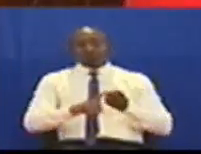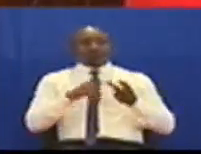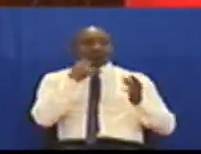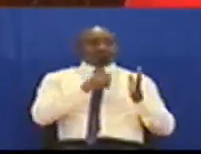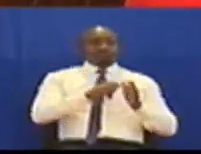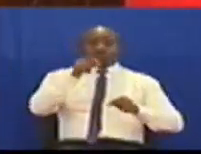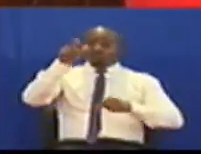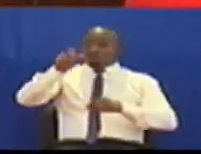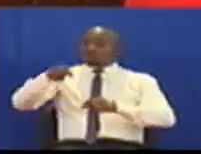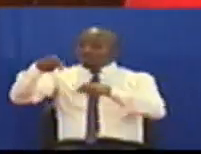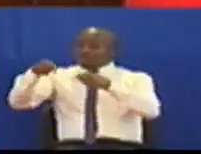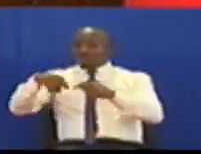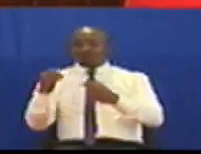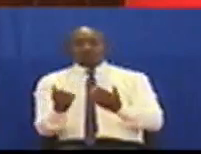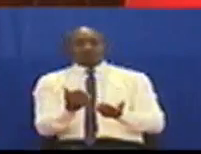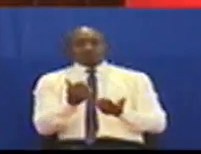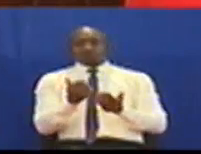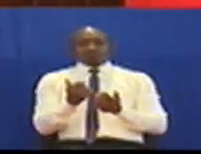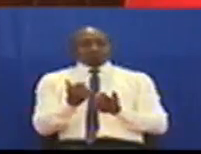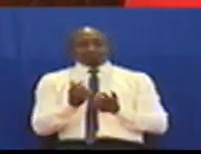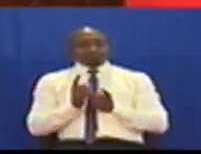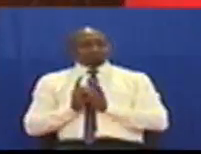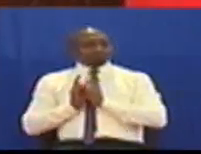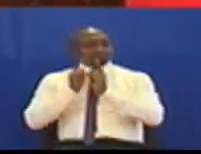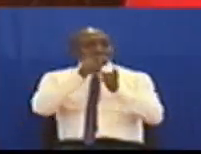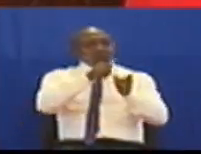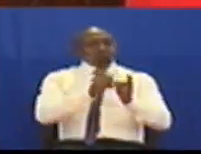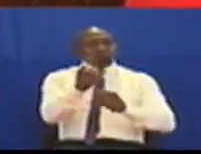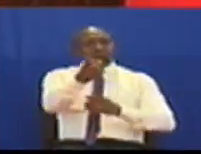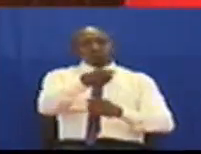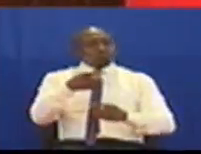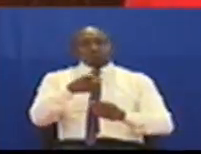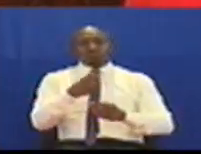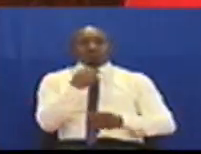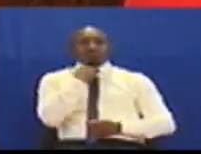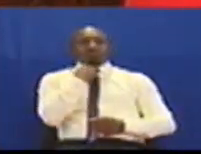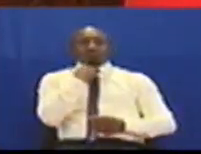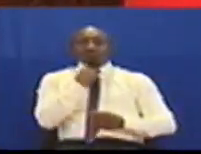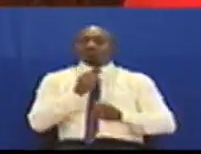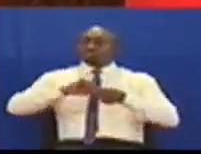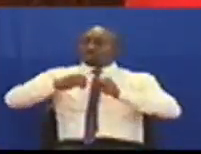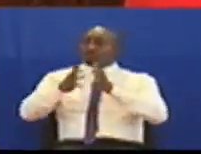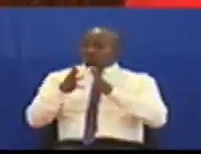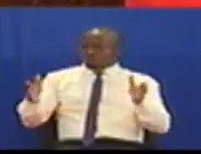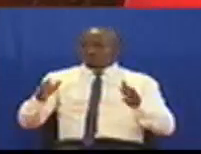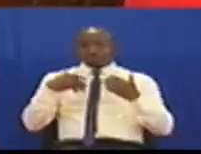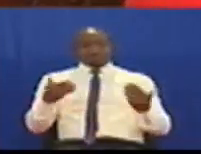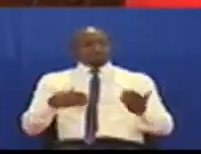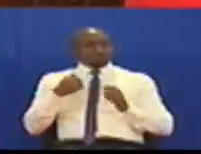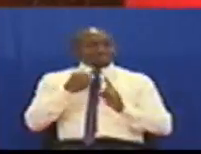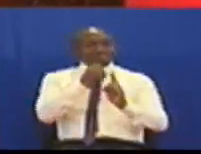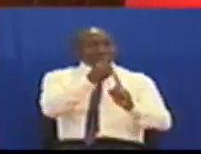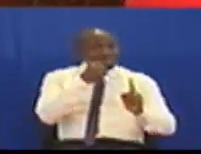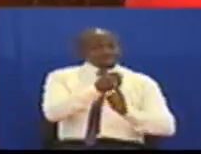kwa walemavu kama wao kuweza kuchukua ile mikopo na wakafanya biashara, kumekuwa kuna changamoto. Kwa hivyo tunasisitiza kwamba